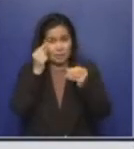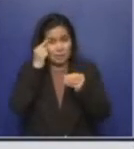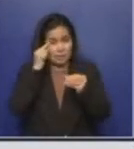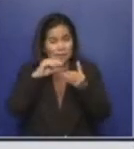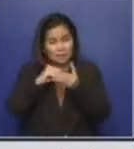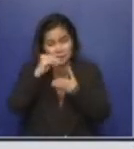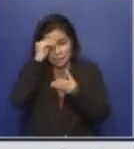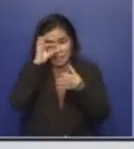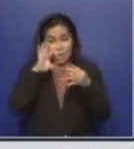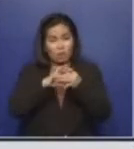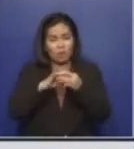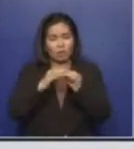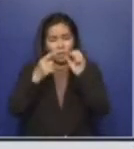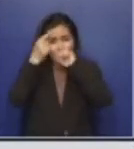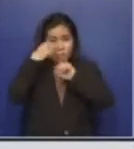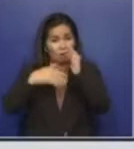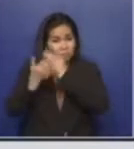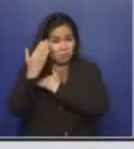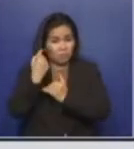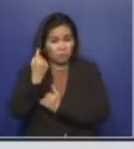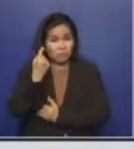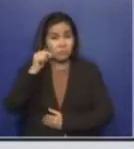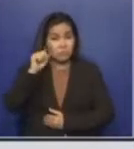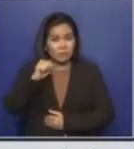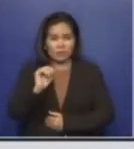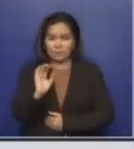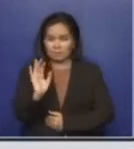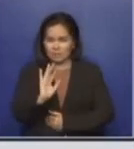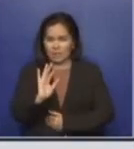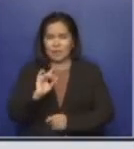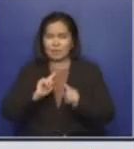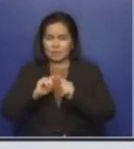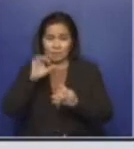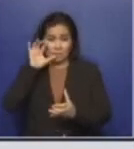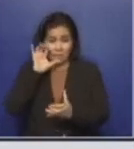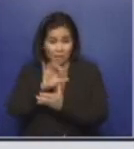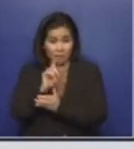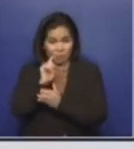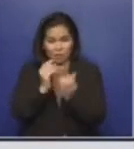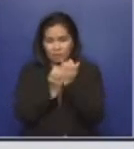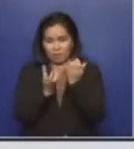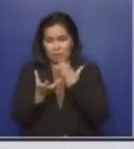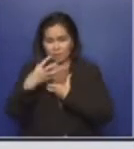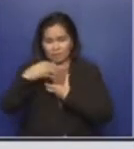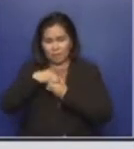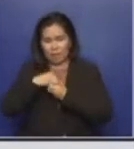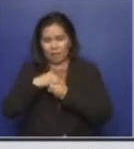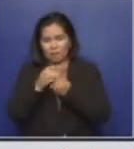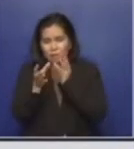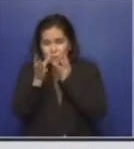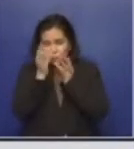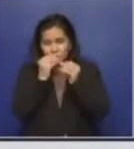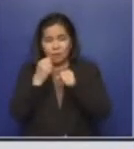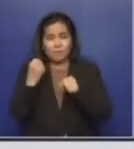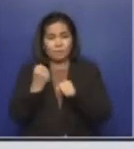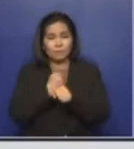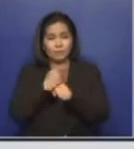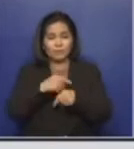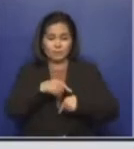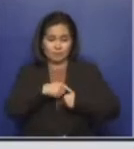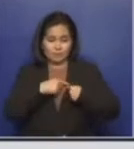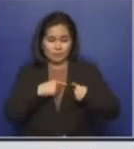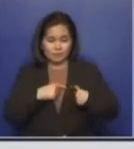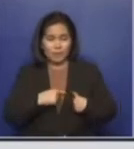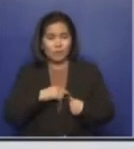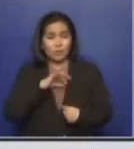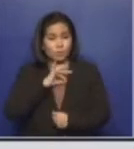ของพระพุทธเจ้าหรอกครับแต่บังคับว่าต้องเรียนธรรมะซึ่งไปฝึกจิตใจ